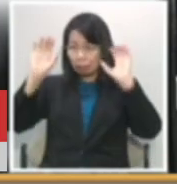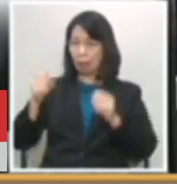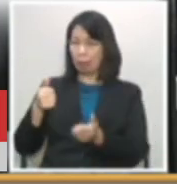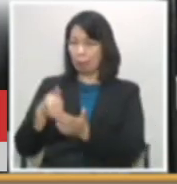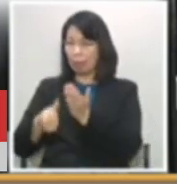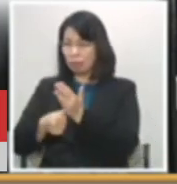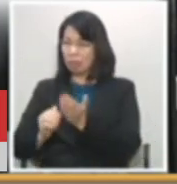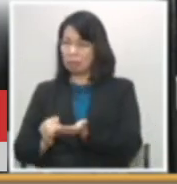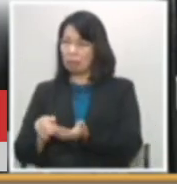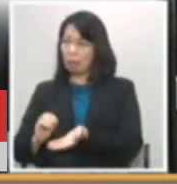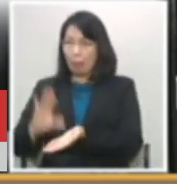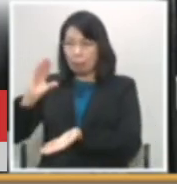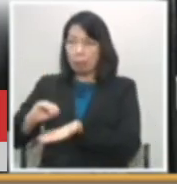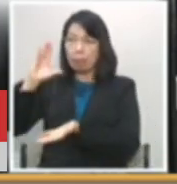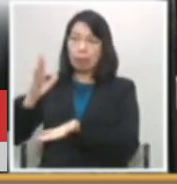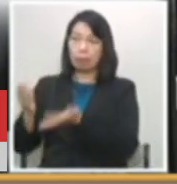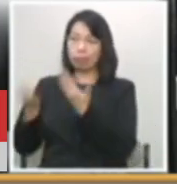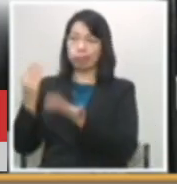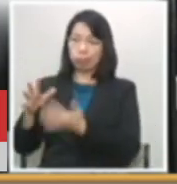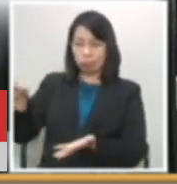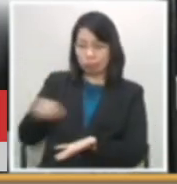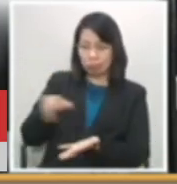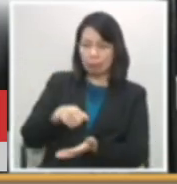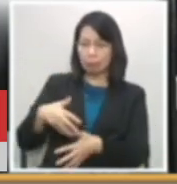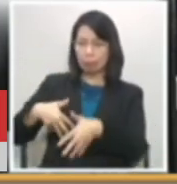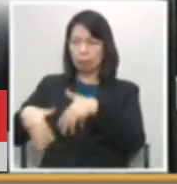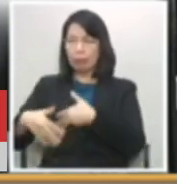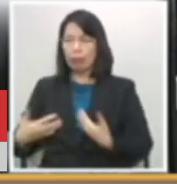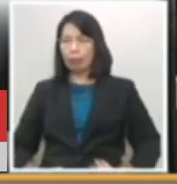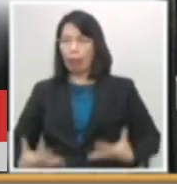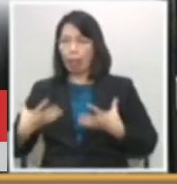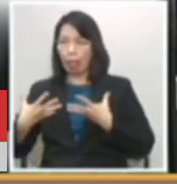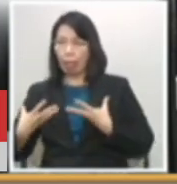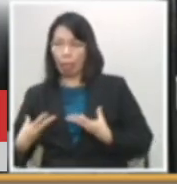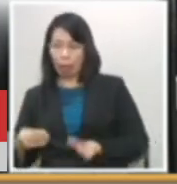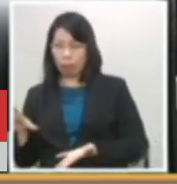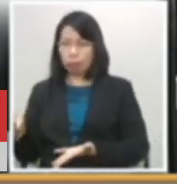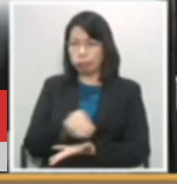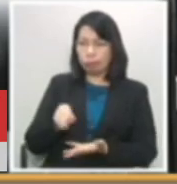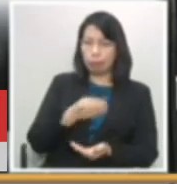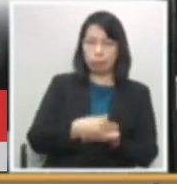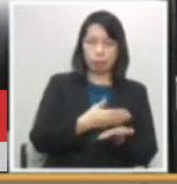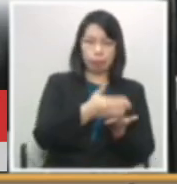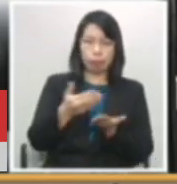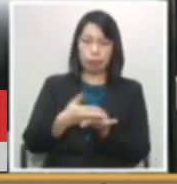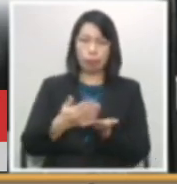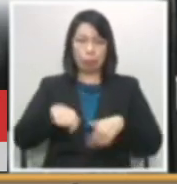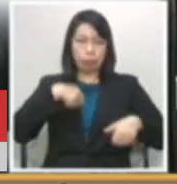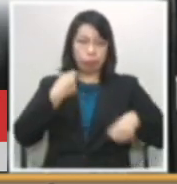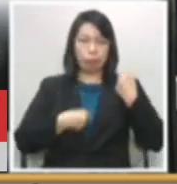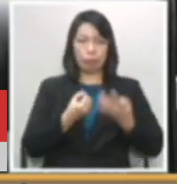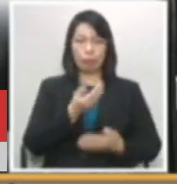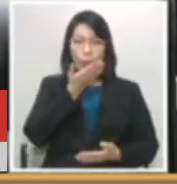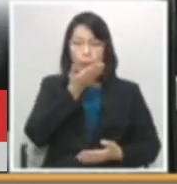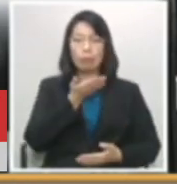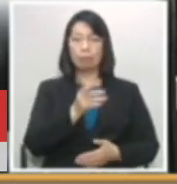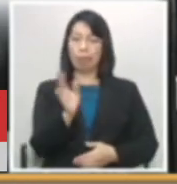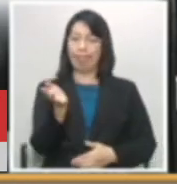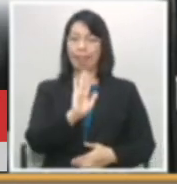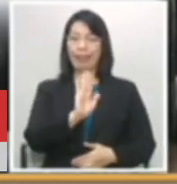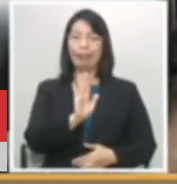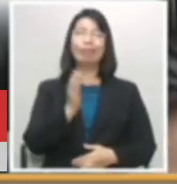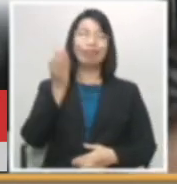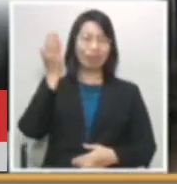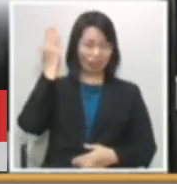จเพื่อดึงเงินจากกระเป๋าของประชาชนและนำมาใช้จ่ายอย่างฟุ่มเฟือยแบบที่ผ่านมา